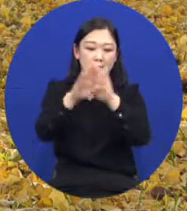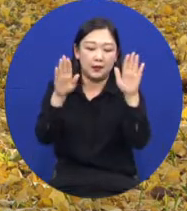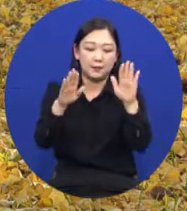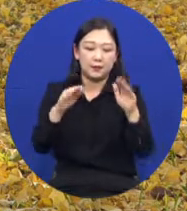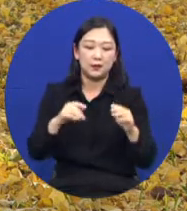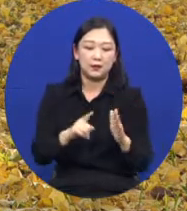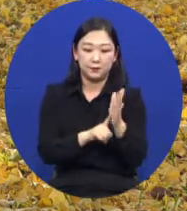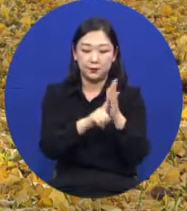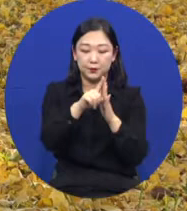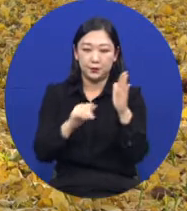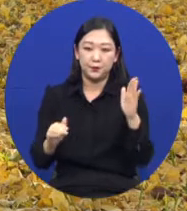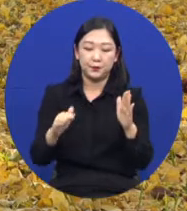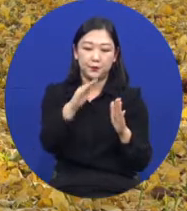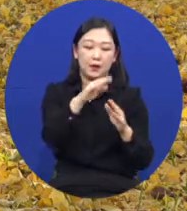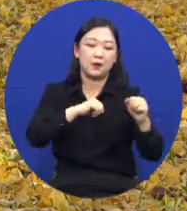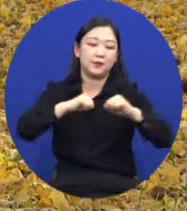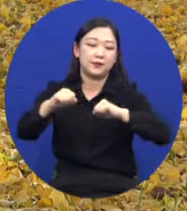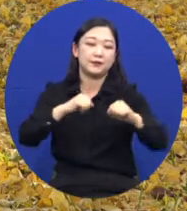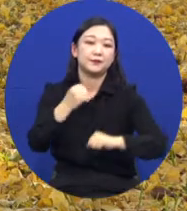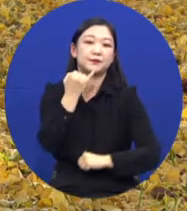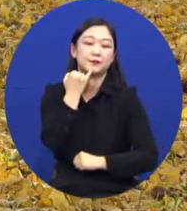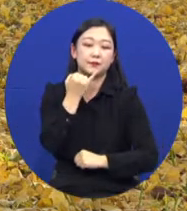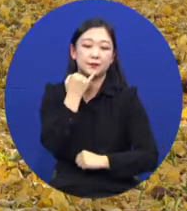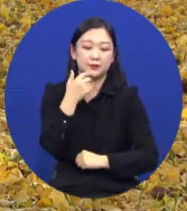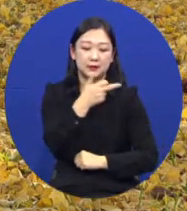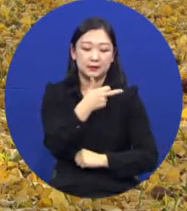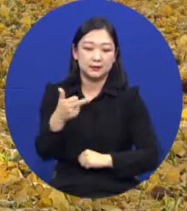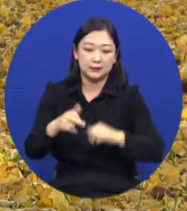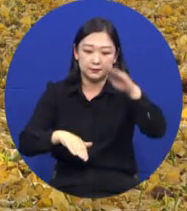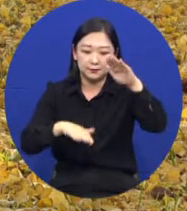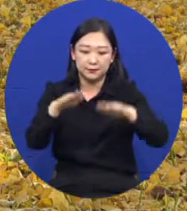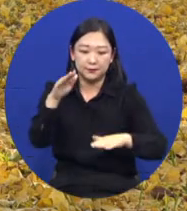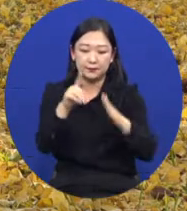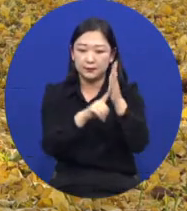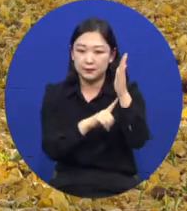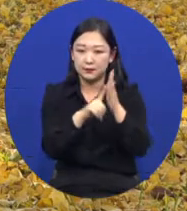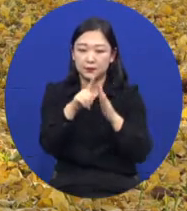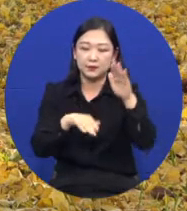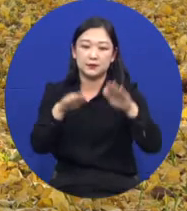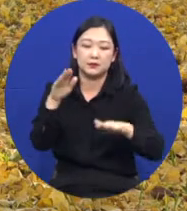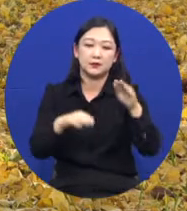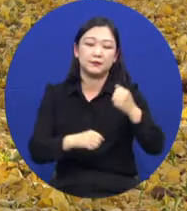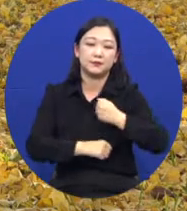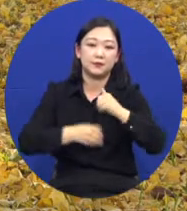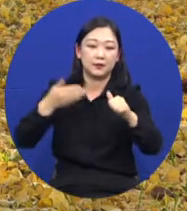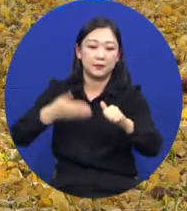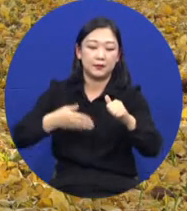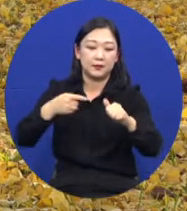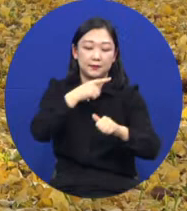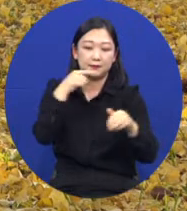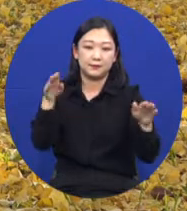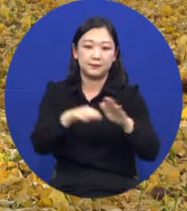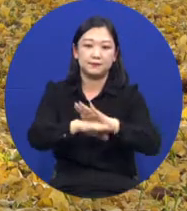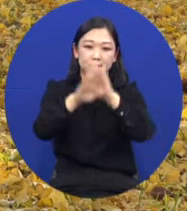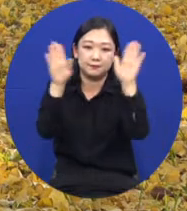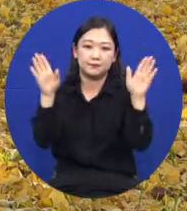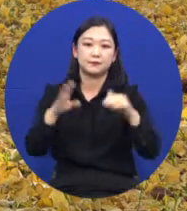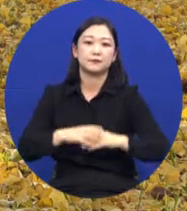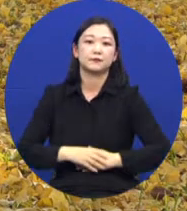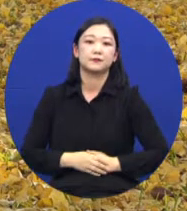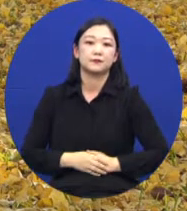활동 하게 모난 하겠는데요 큰 일교차에 유의하시기 바랍니다 일요일에는 맑은 날씨가 이어지겠습니다